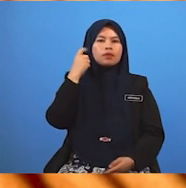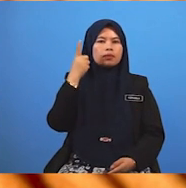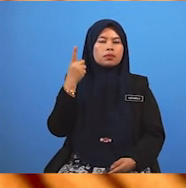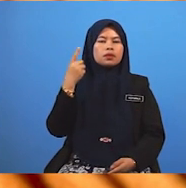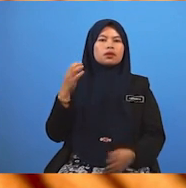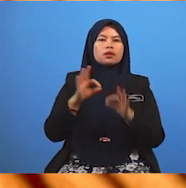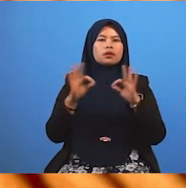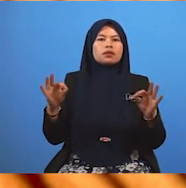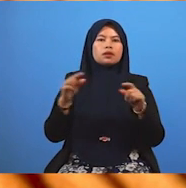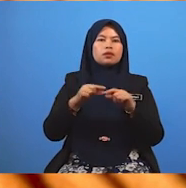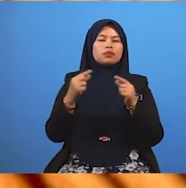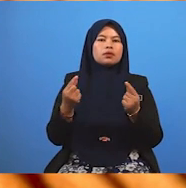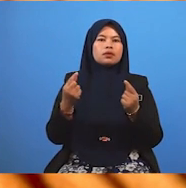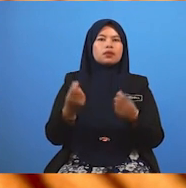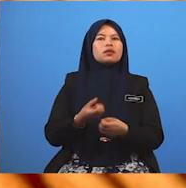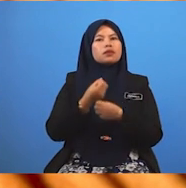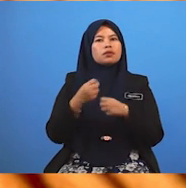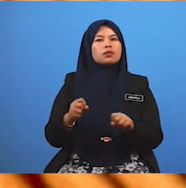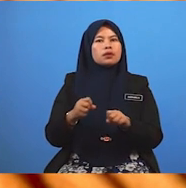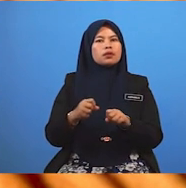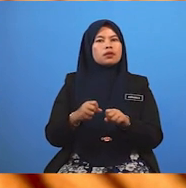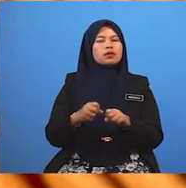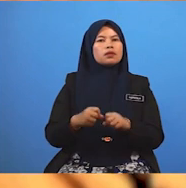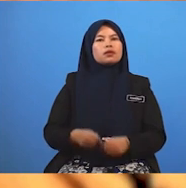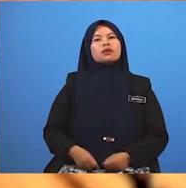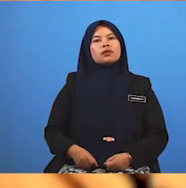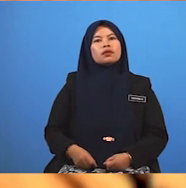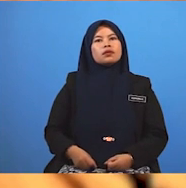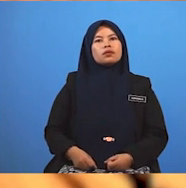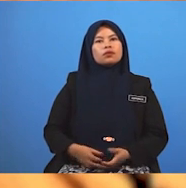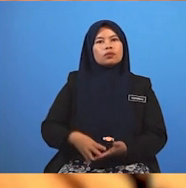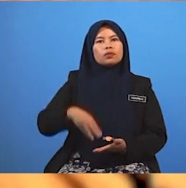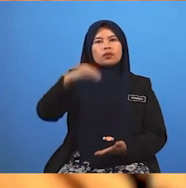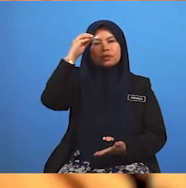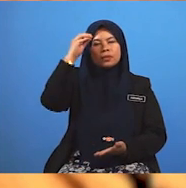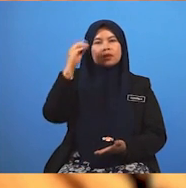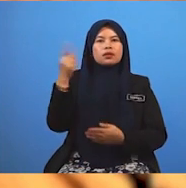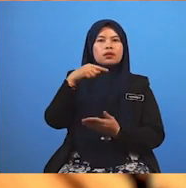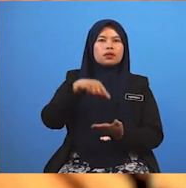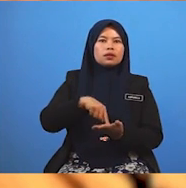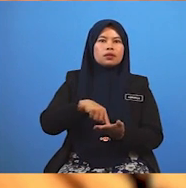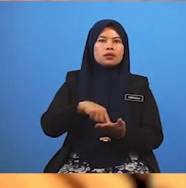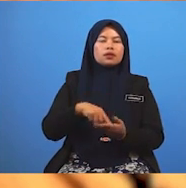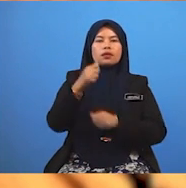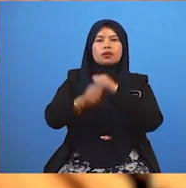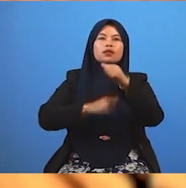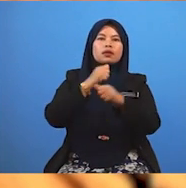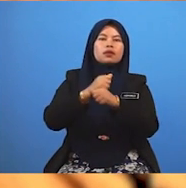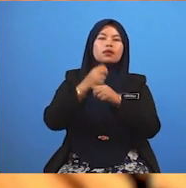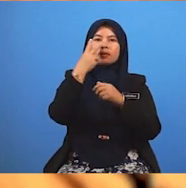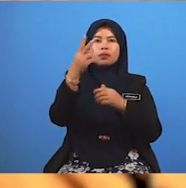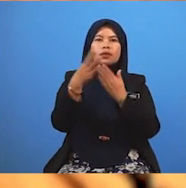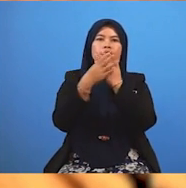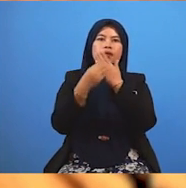anda bersedia untuk memulakan pengajaran pada hari ini? Alam gaib dan apa yang akan berlaku di masa